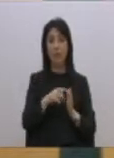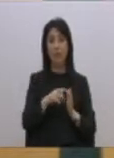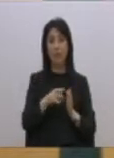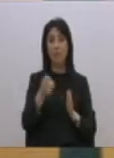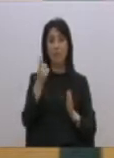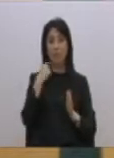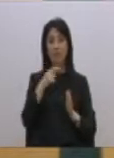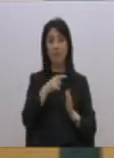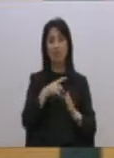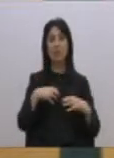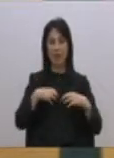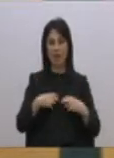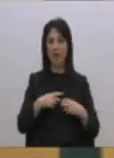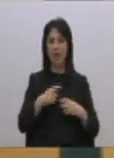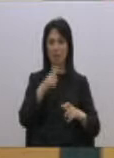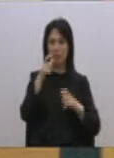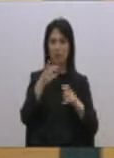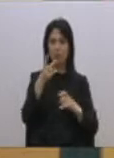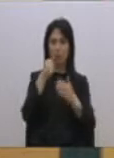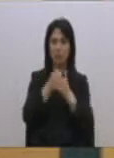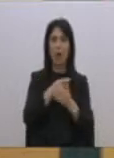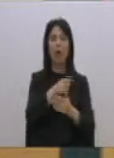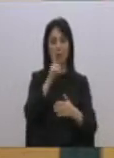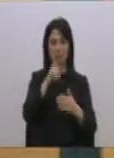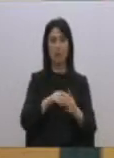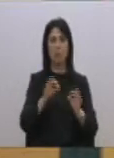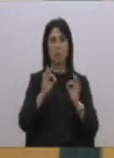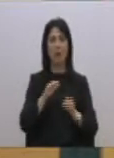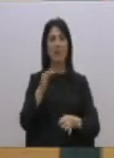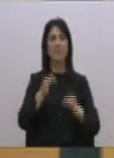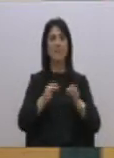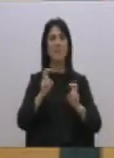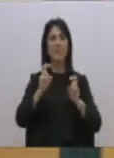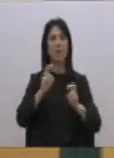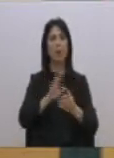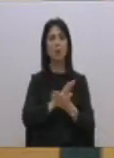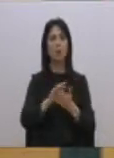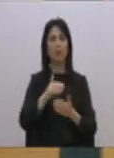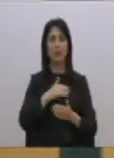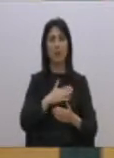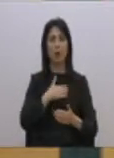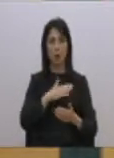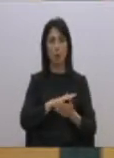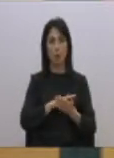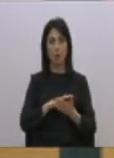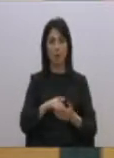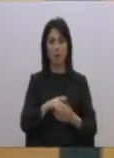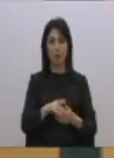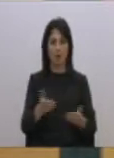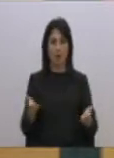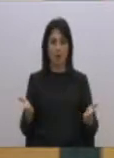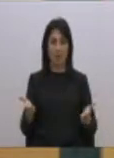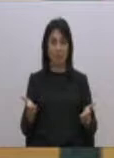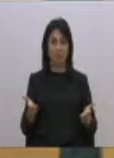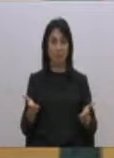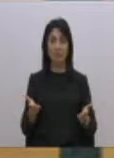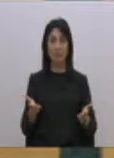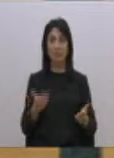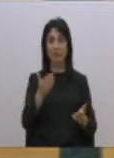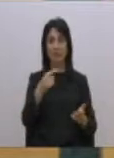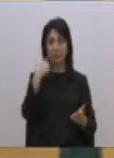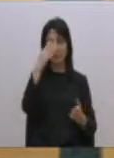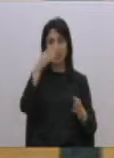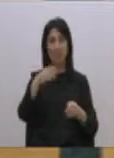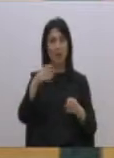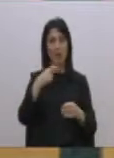მაშინ დავიჯერებდით კიდე, რომ თქვენ ხართ ობიექტური მიდგომების მომხრე და თქვენ გულწრფელი ხართ ამ პოზიციაში. ნუ თქვენ პერსონალურად